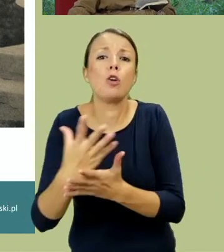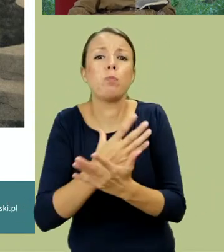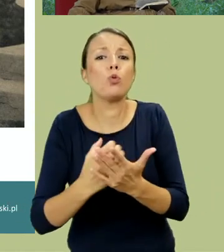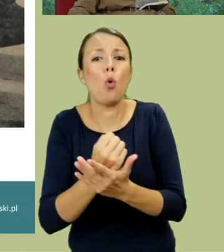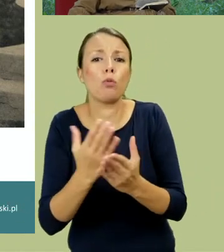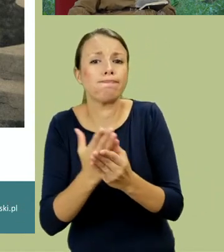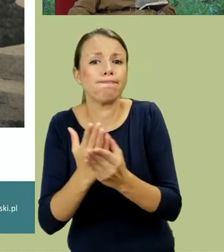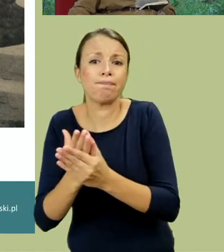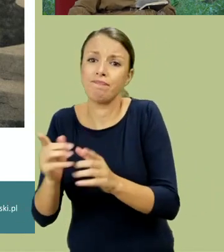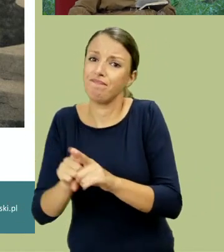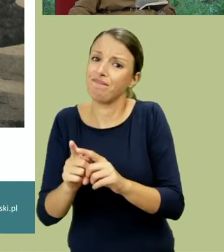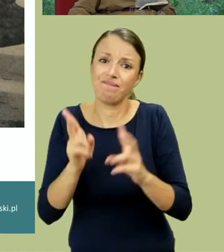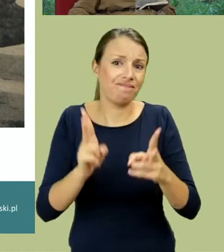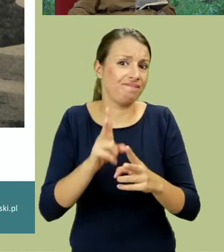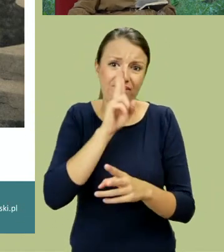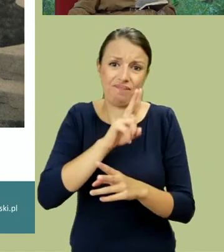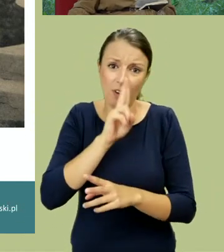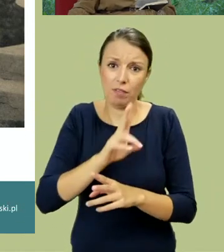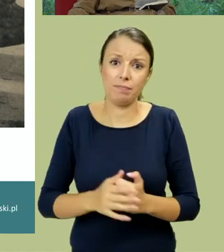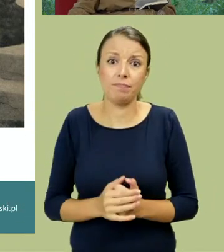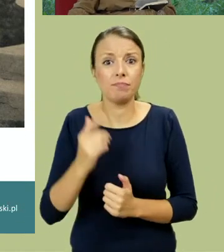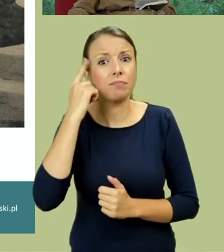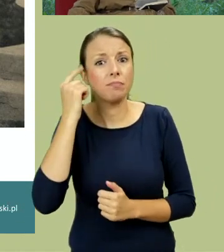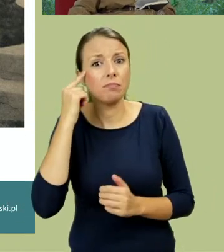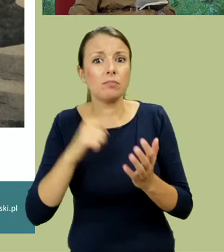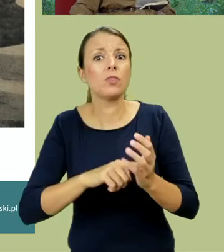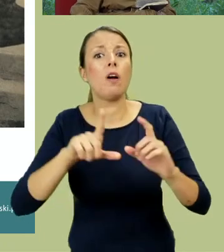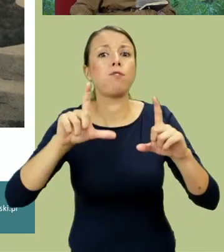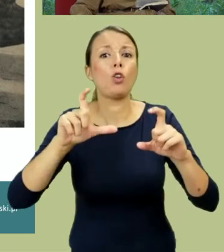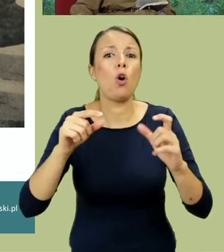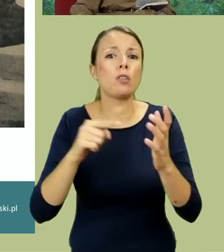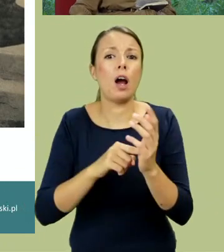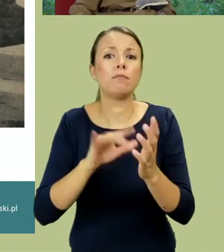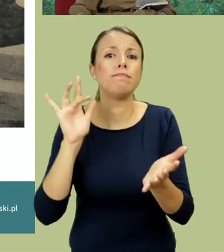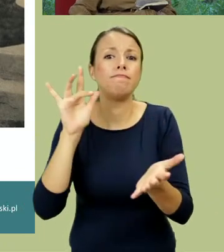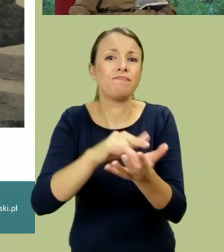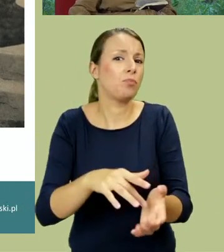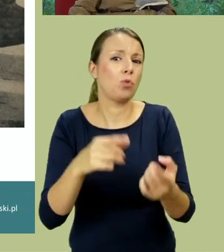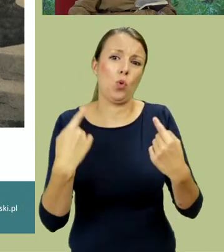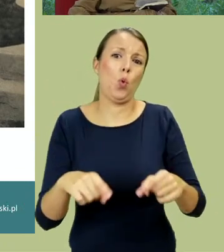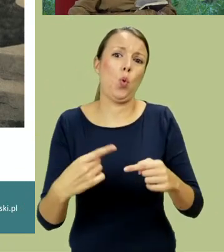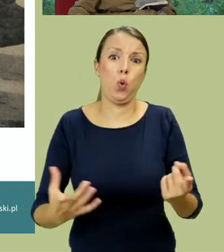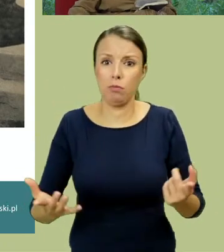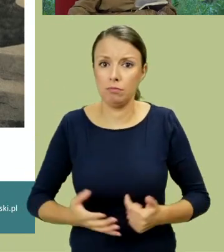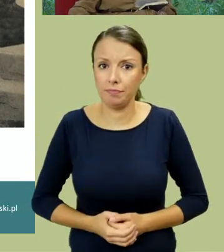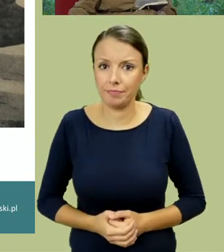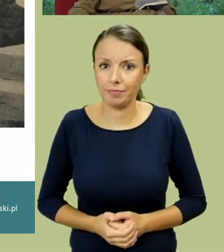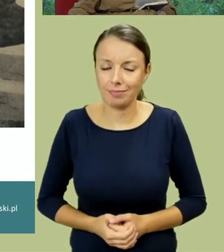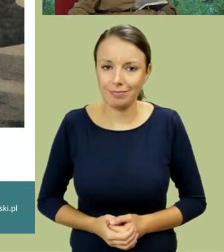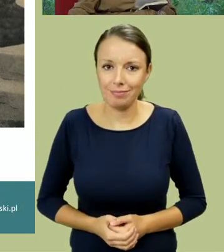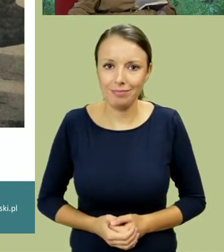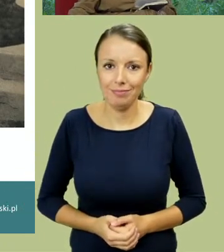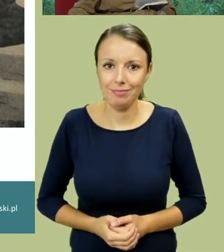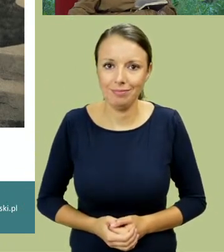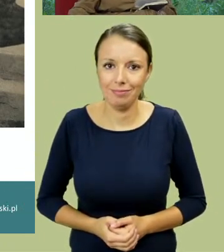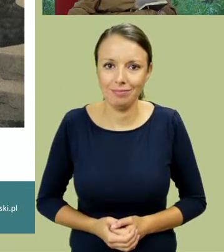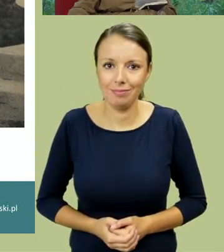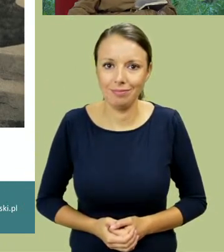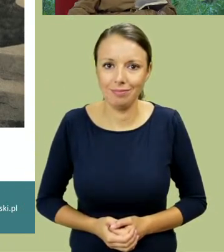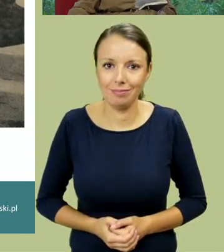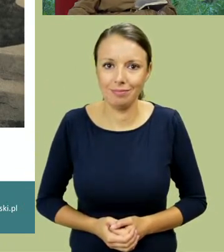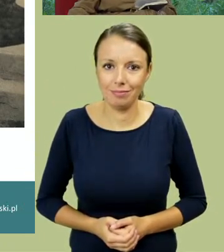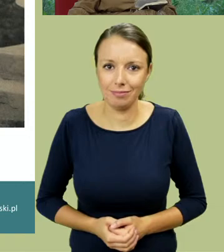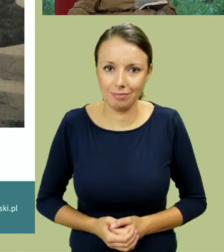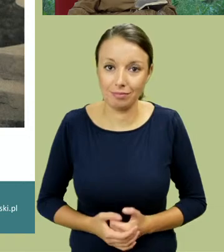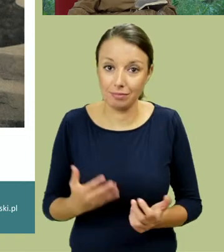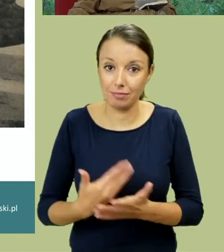tego fotografa tam nie było, dlatego chciałam tutaj pokazać jedno z takich